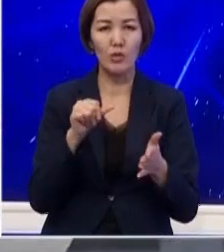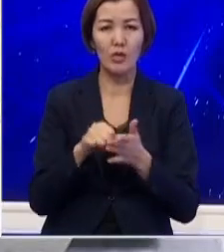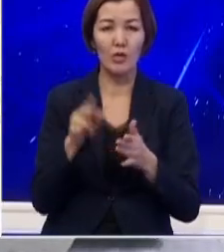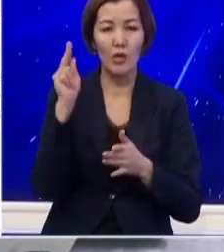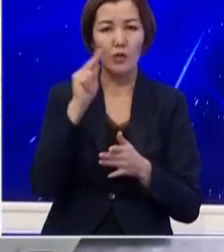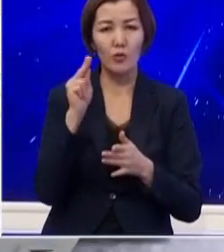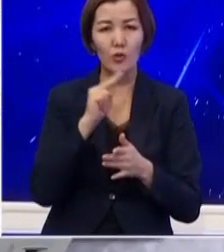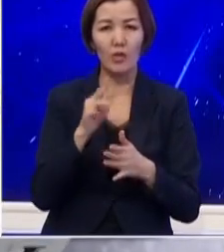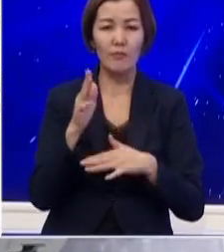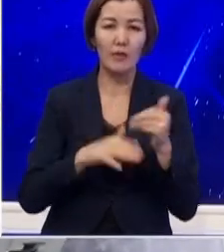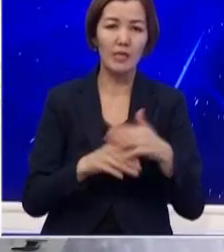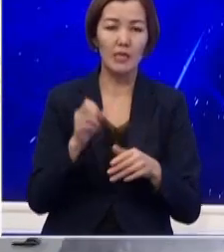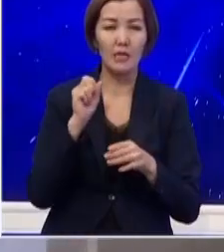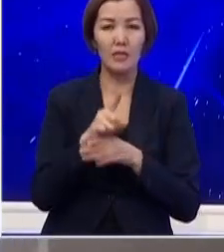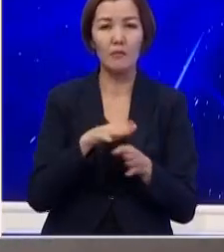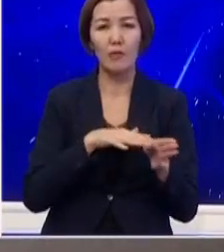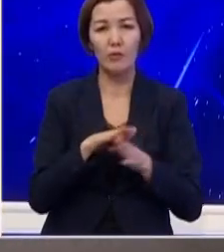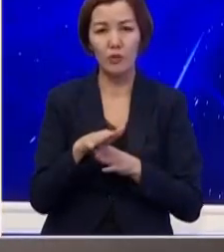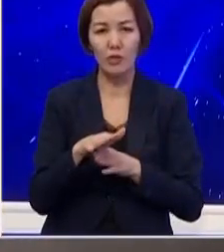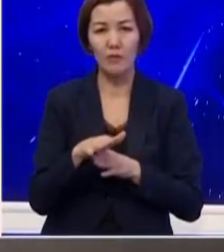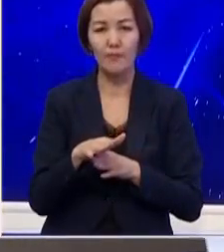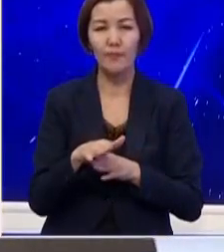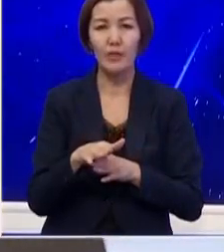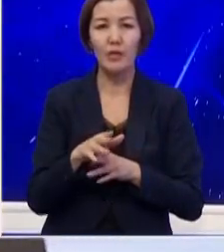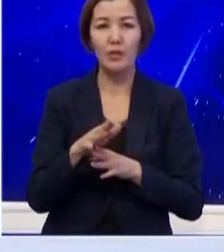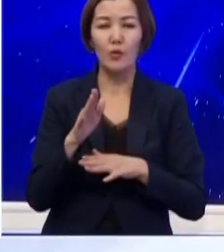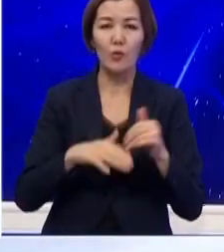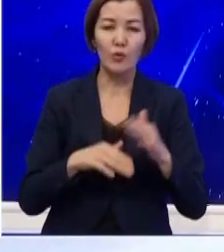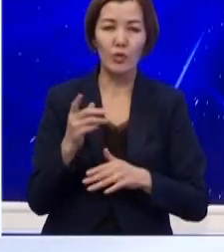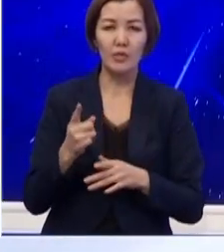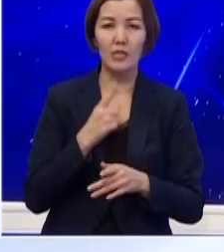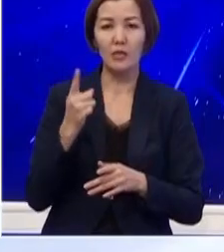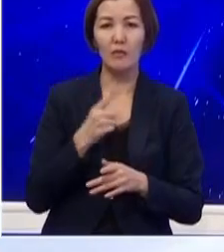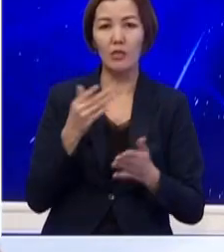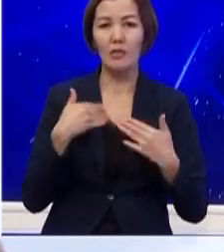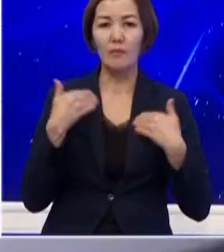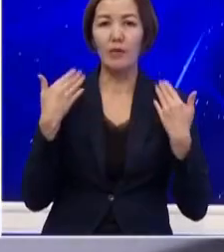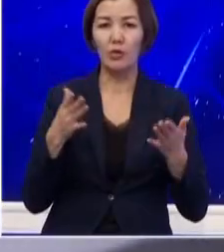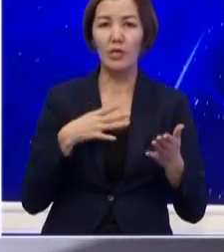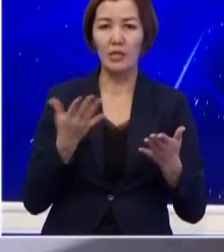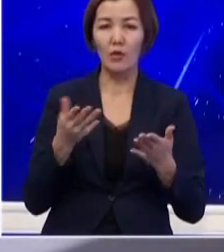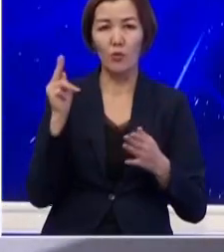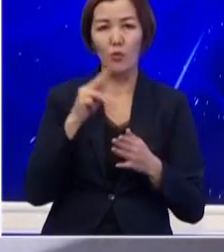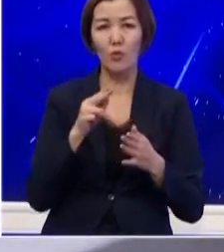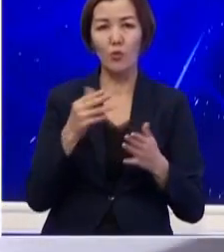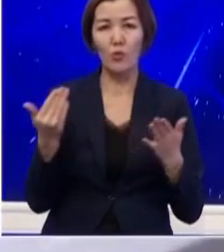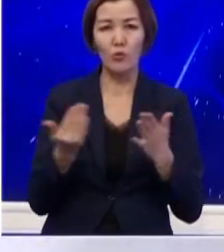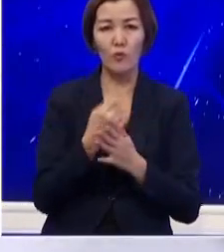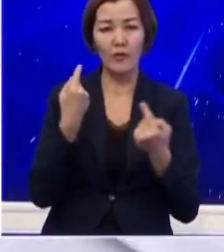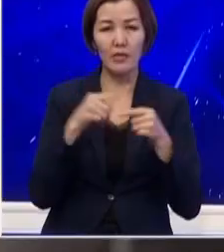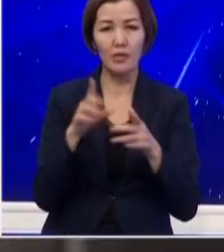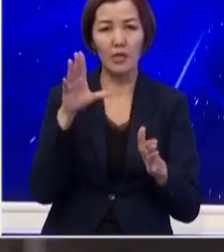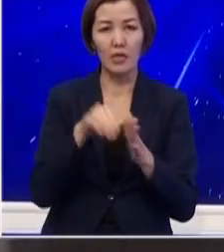қатысушылар теориялық білімдерін практикалық тапсырмаларға ұштастырып, өндірістік шеберліктерін паш етті. Олардың оқу үрдісіне